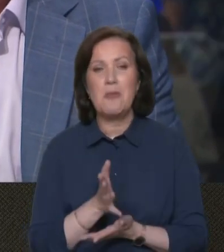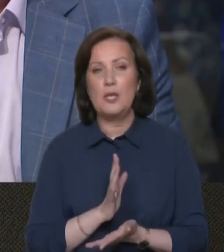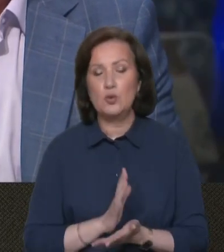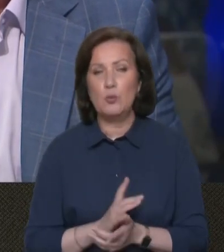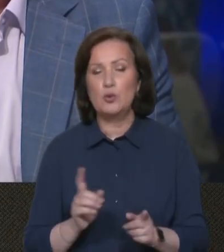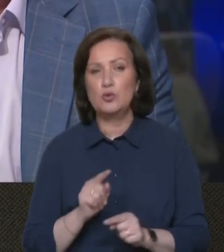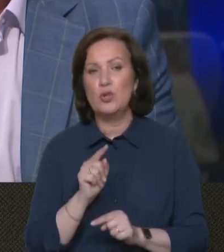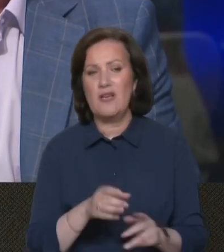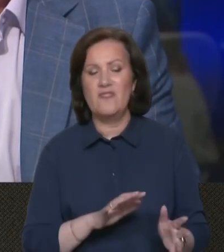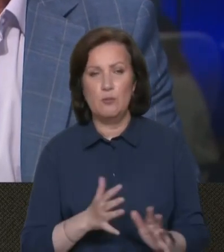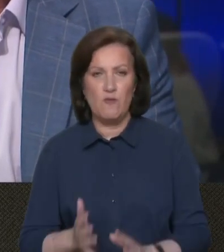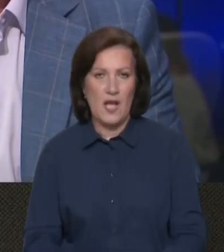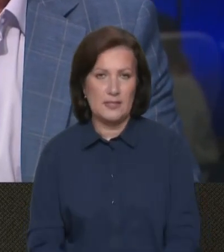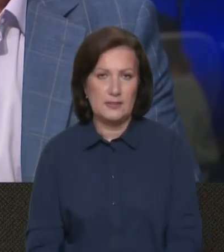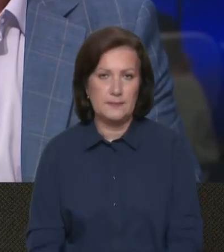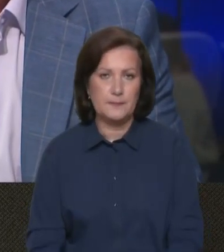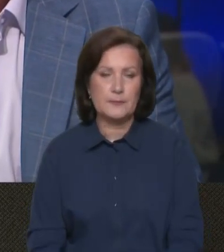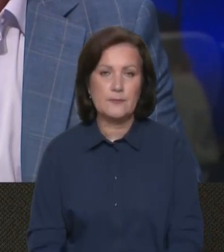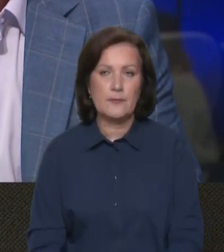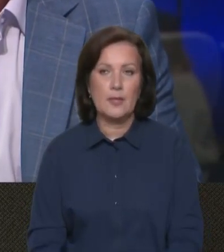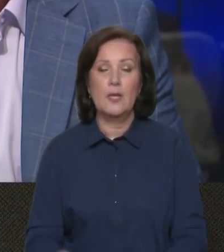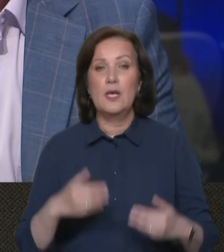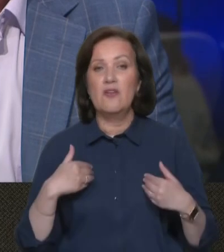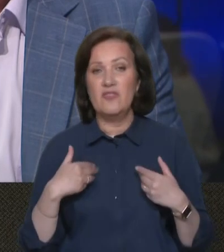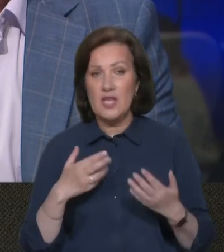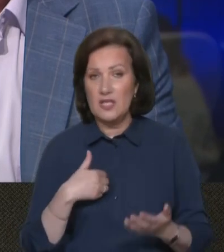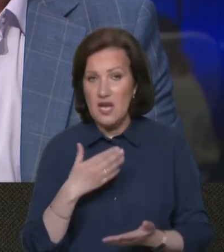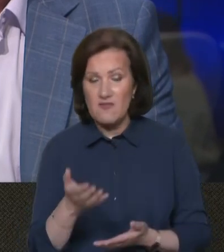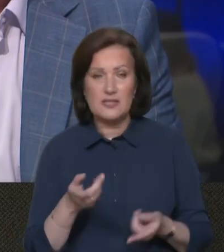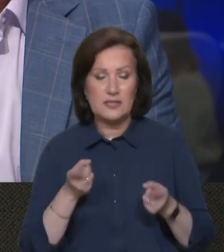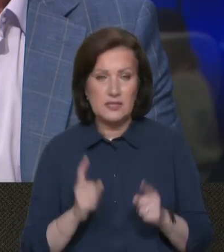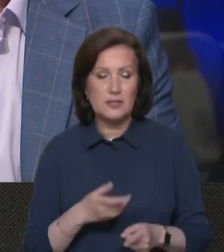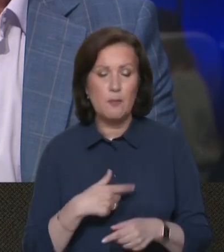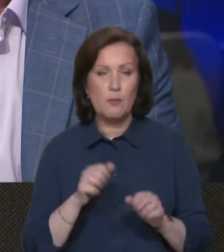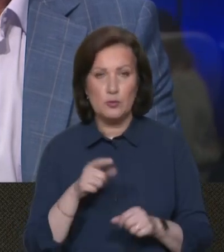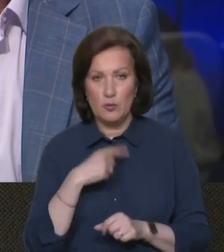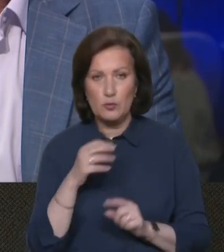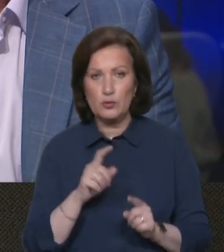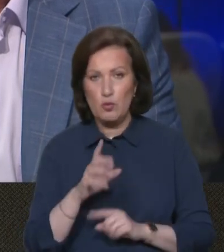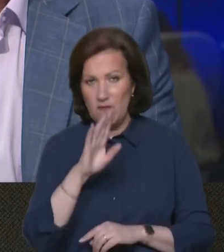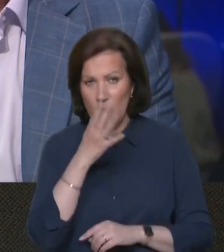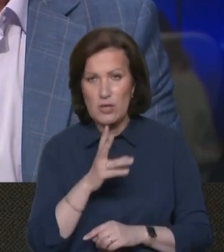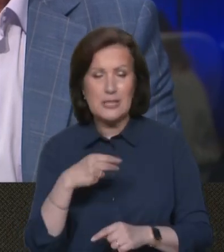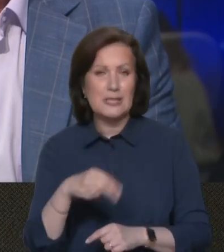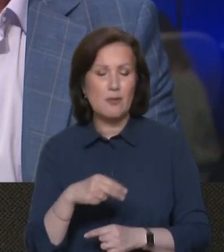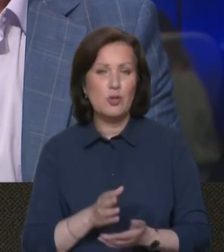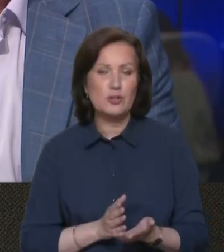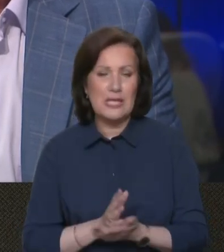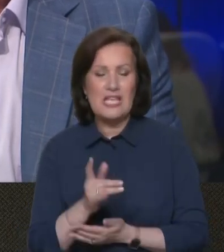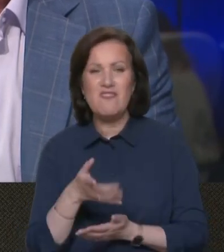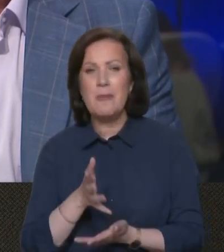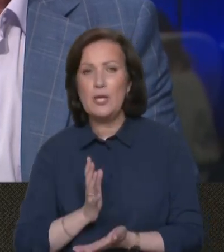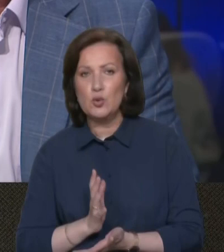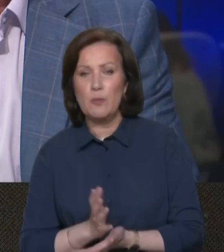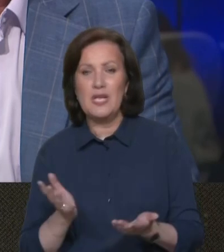Мелітополі, що там відбувається? Вітаю, я вас. Дійсно, ми можемо говорити про те, що ворог на Запорізькому напрямку і в